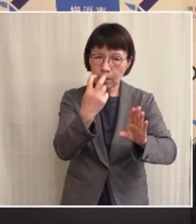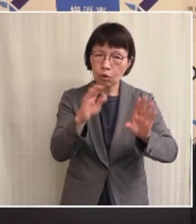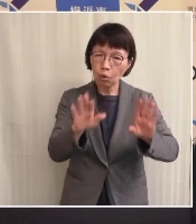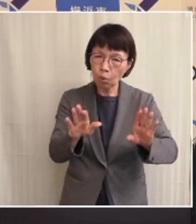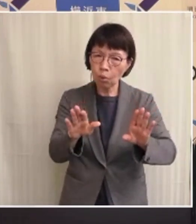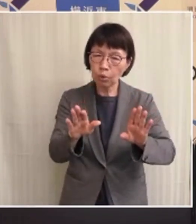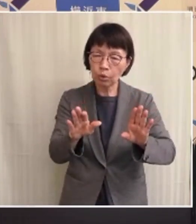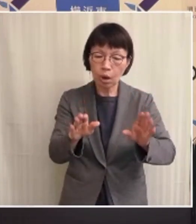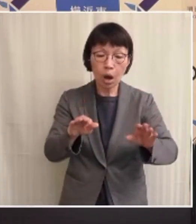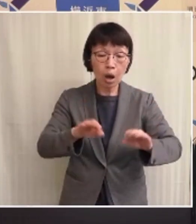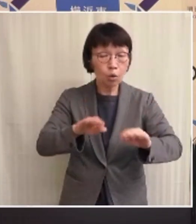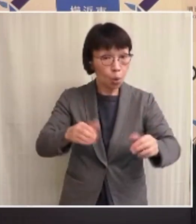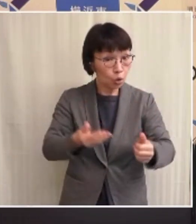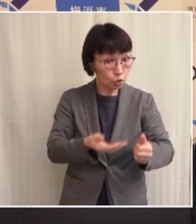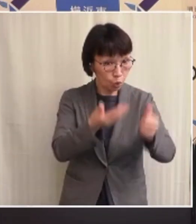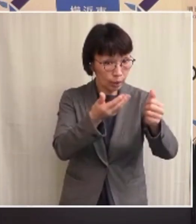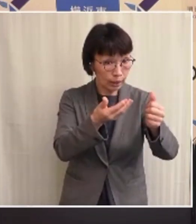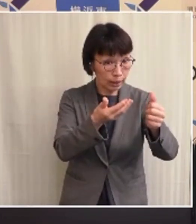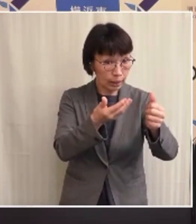ういった